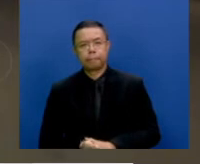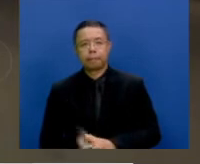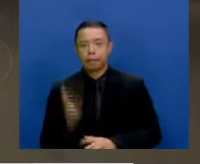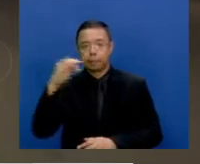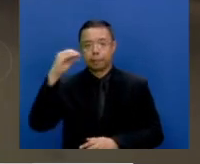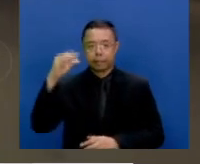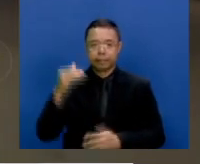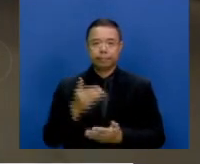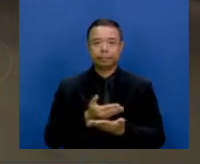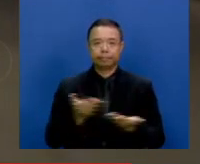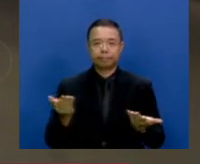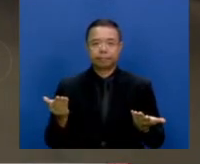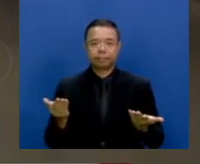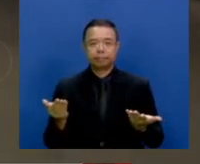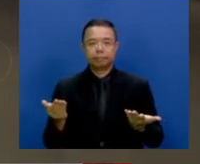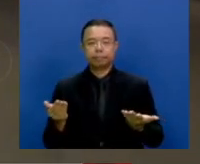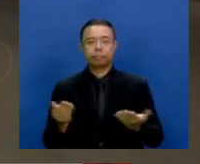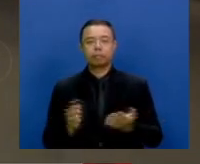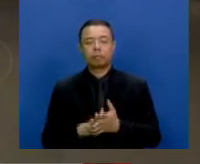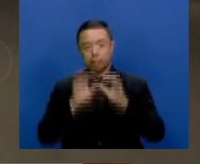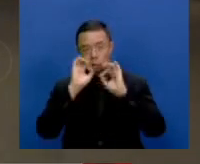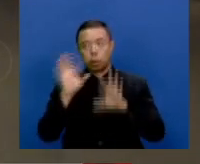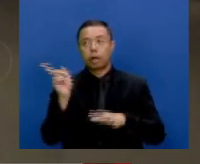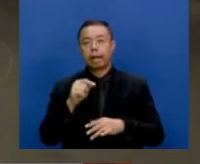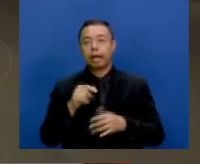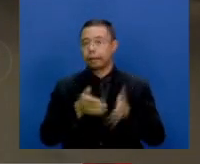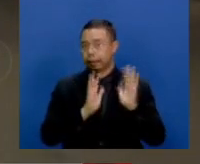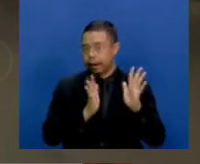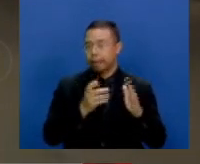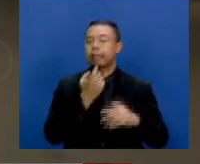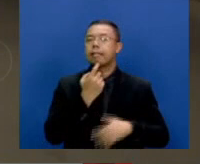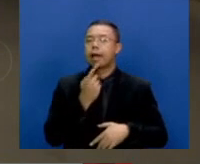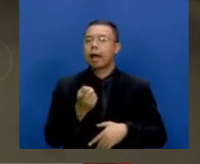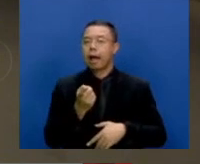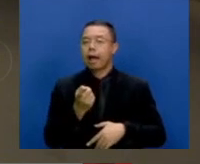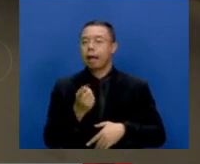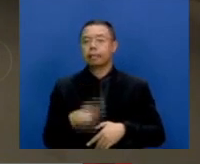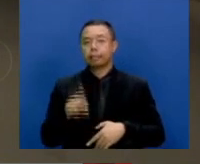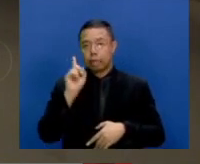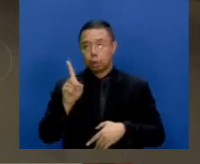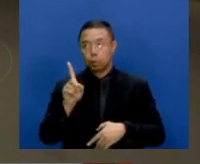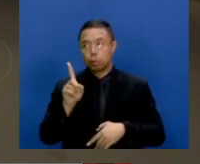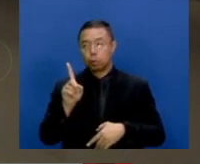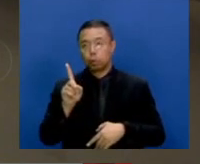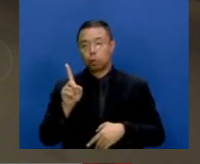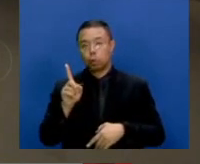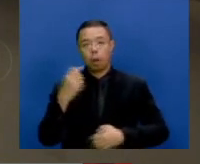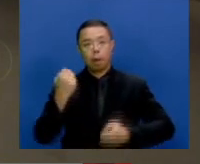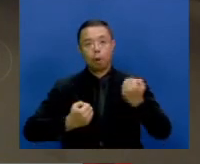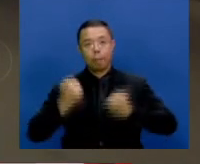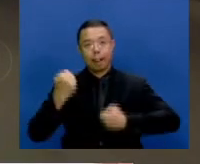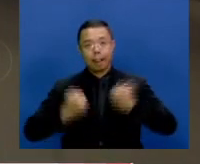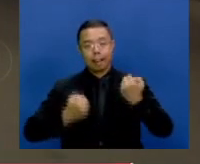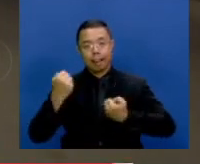Selamat pagi, Mala dan pemirsa kabar pilihan dari Medan terkait dengan satu unit mobil minibus